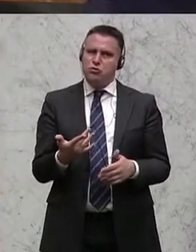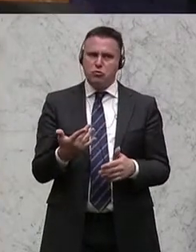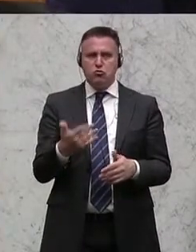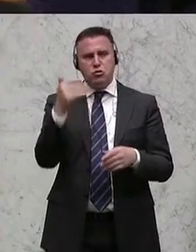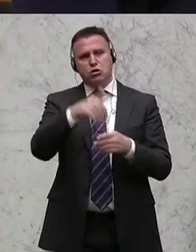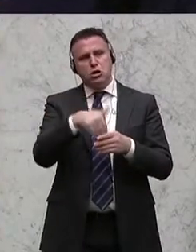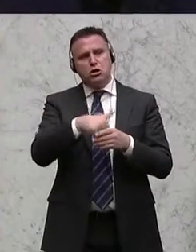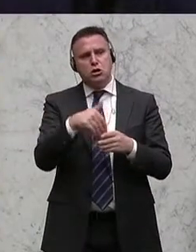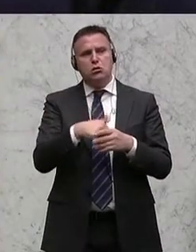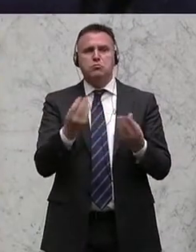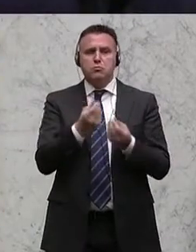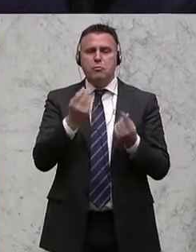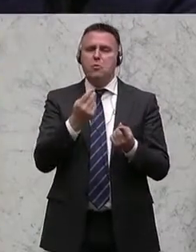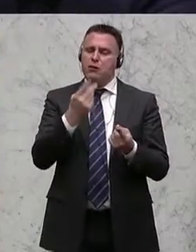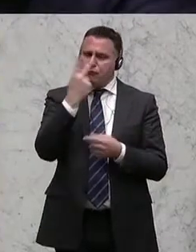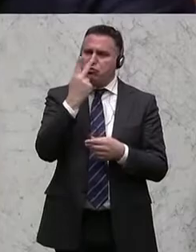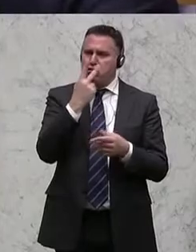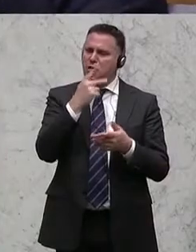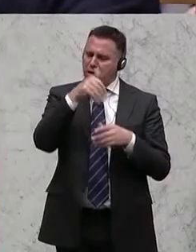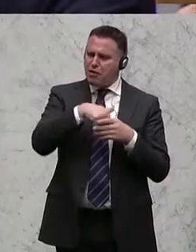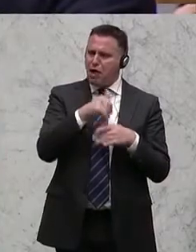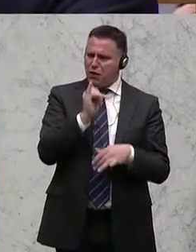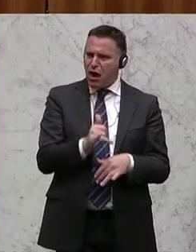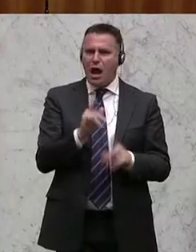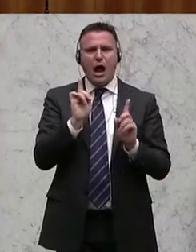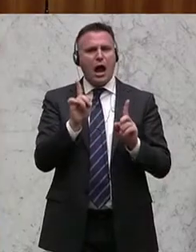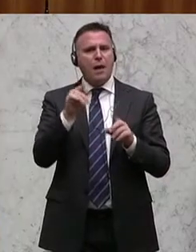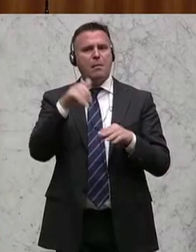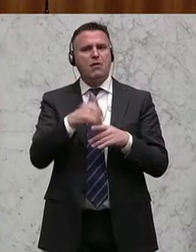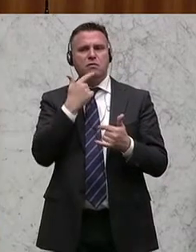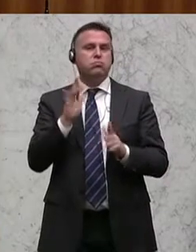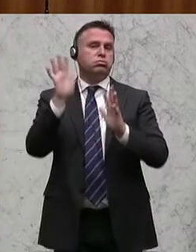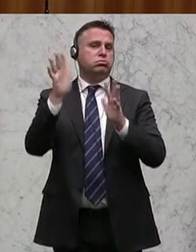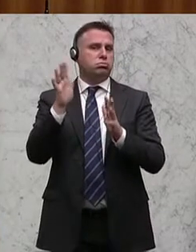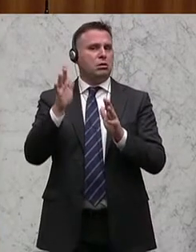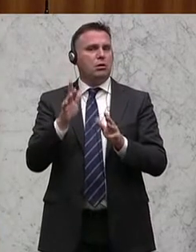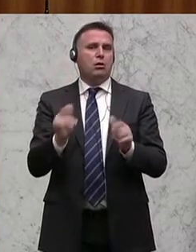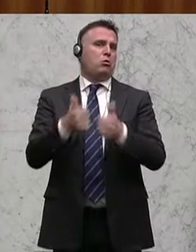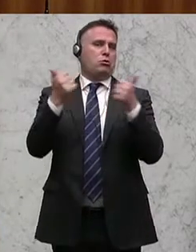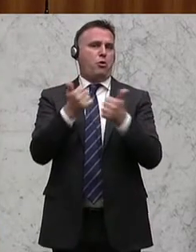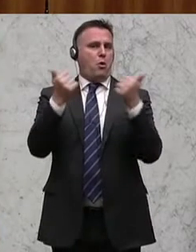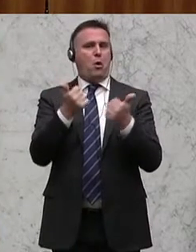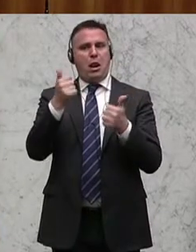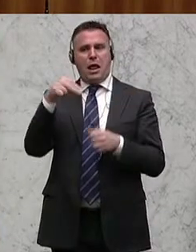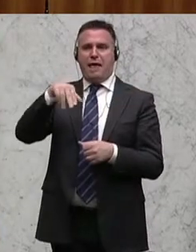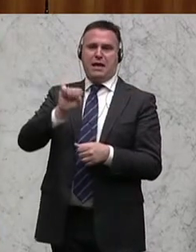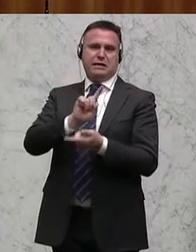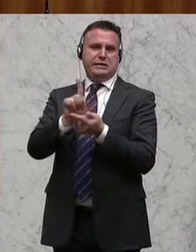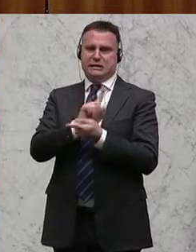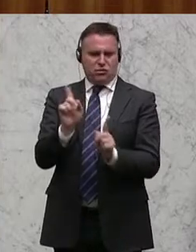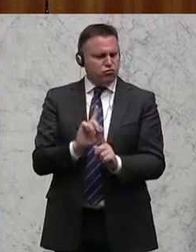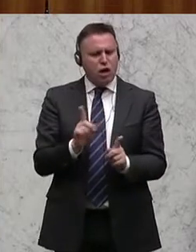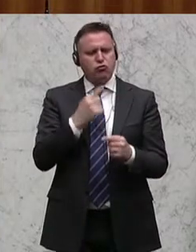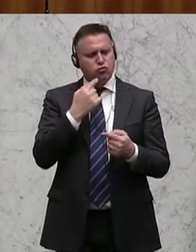einen verständlichen Kern. Auf der anderen Seite geht es da nicht um Loben oder Verherrlichen des Nationalsozialismus, sondern ausschließlich